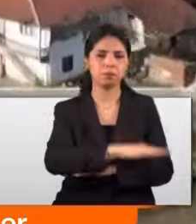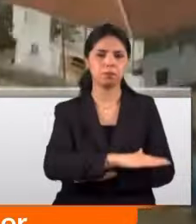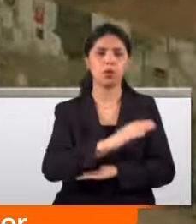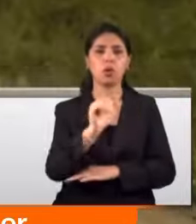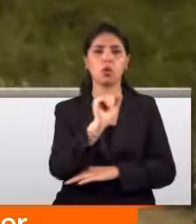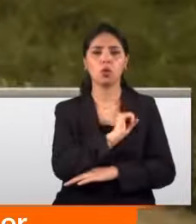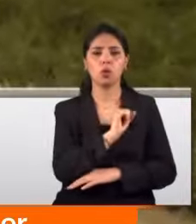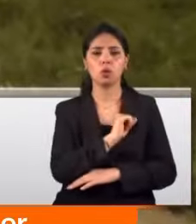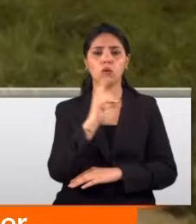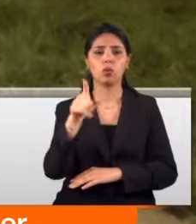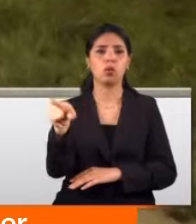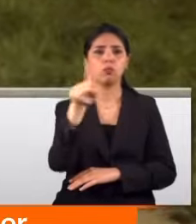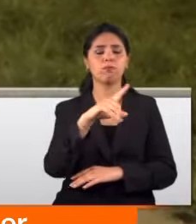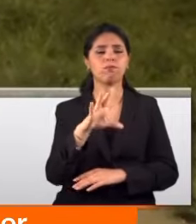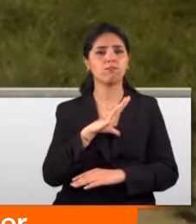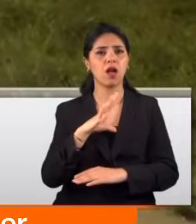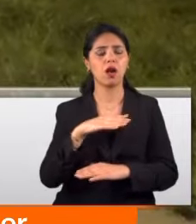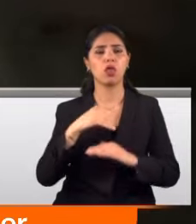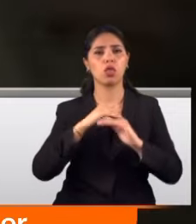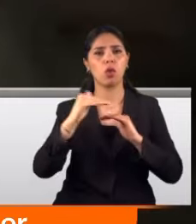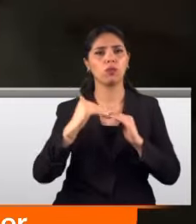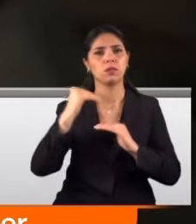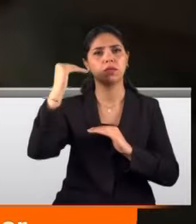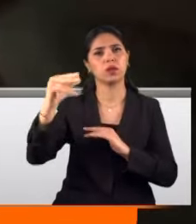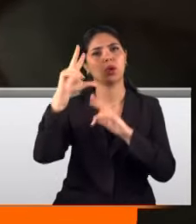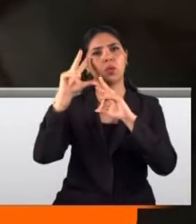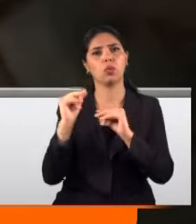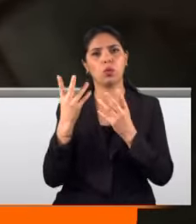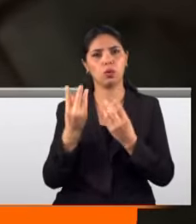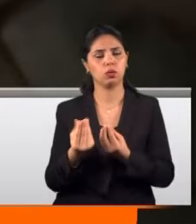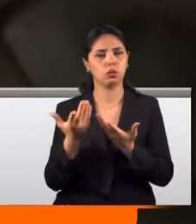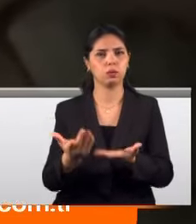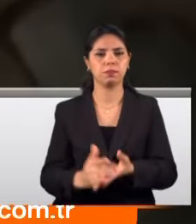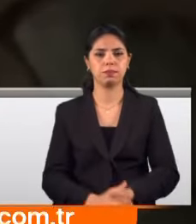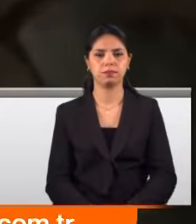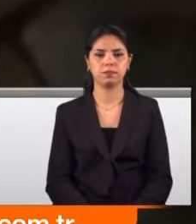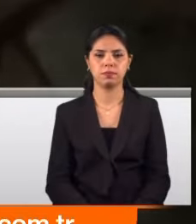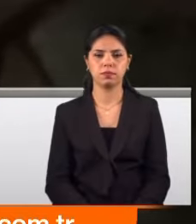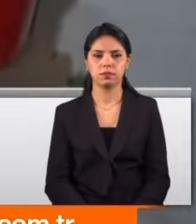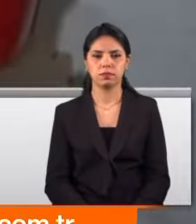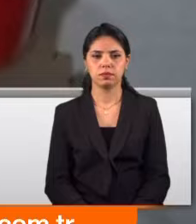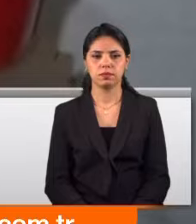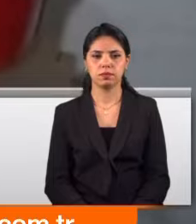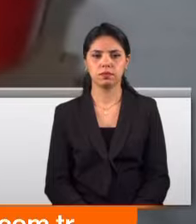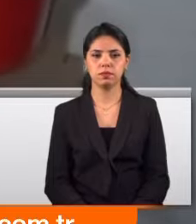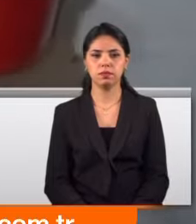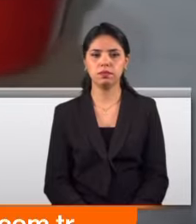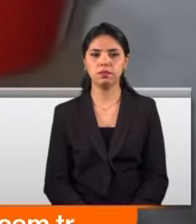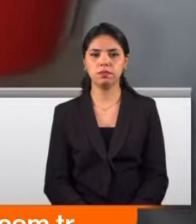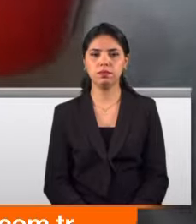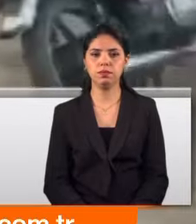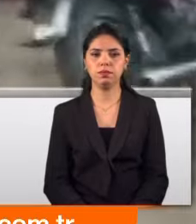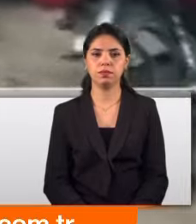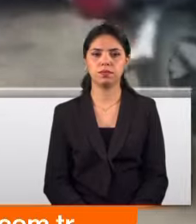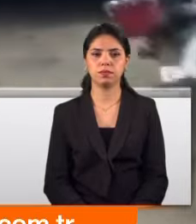kendilerini dışarıya atanlar geceyi sokakta geçirdi. Kasırga gibi geldi, ben balkondaydım. Yola zor indim. Yer sanki kalktı kalktı indi